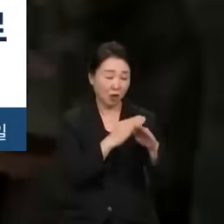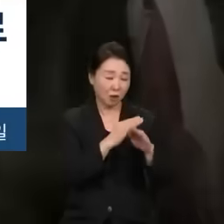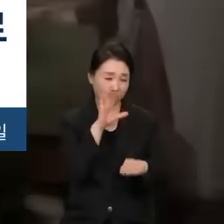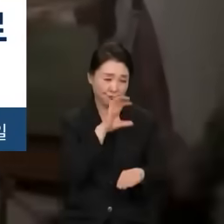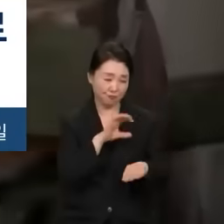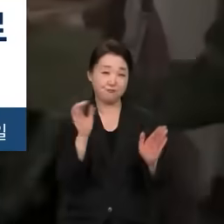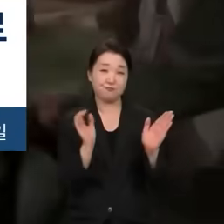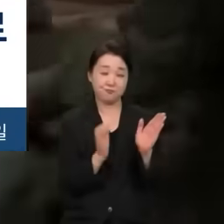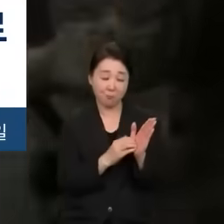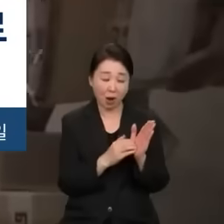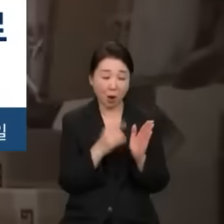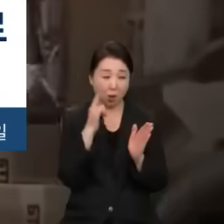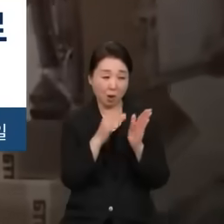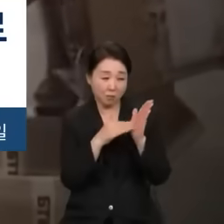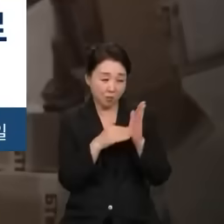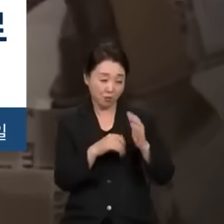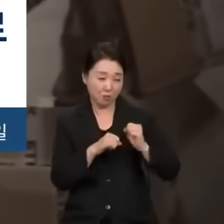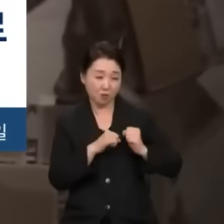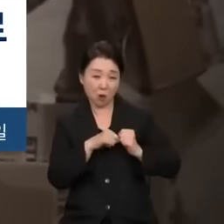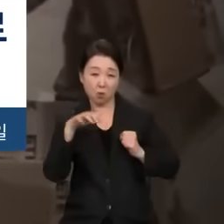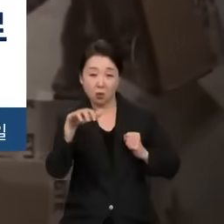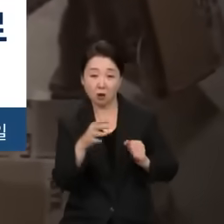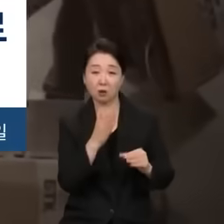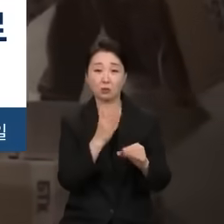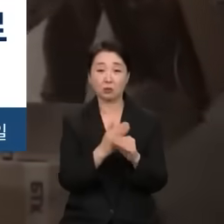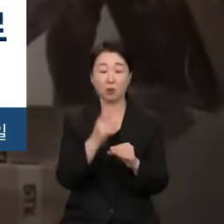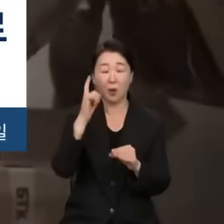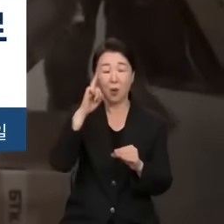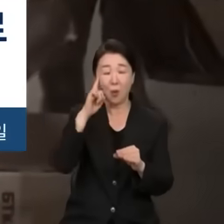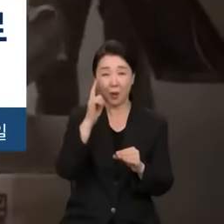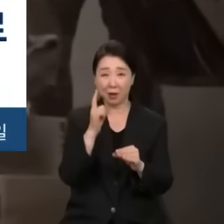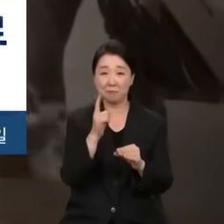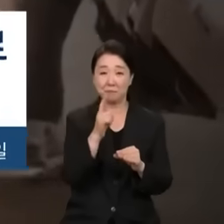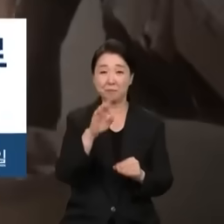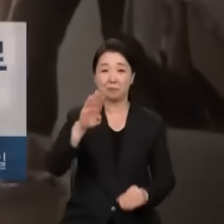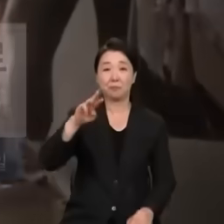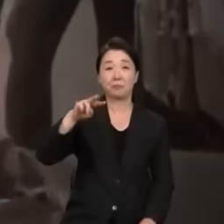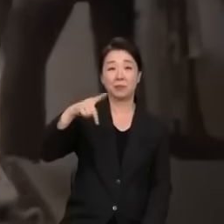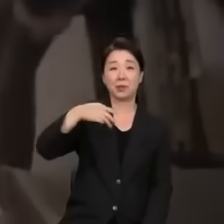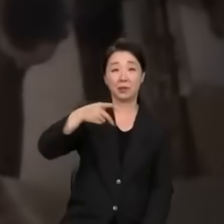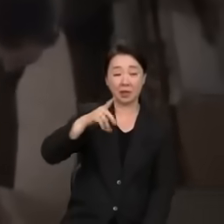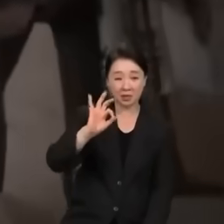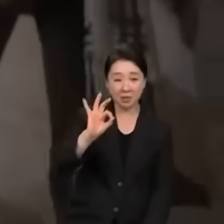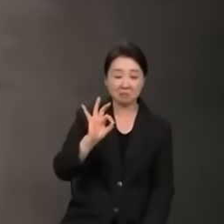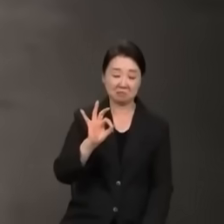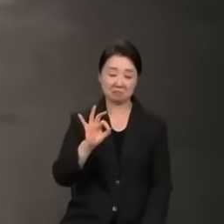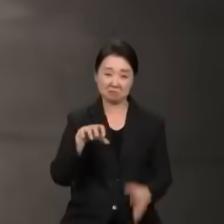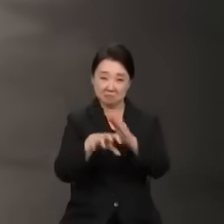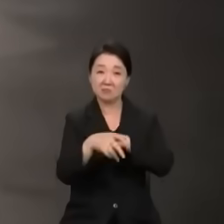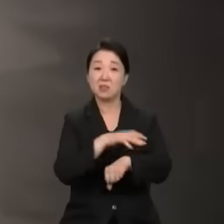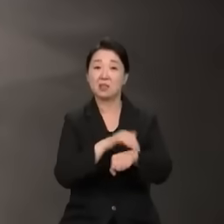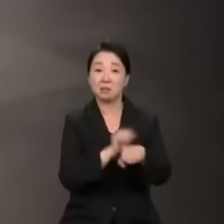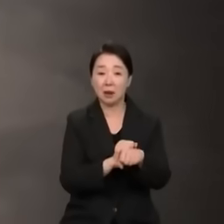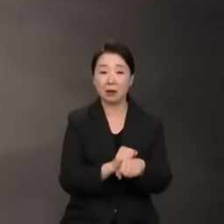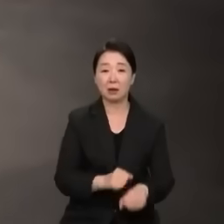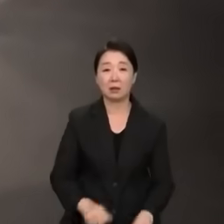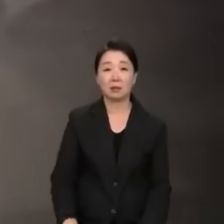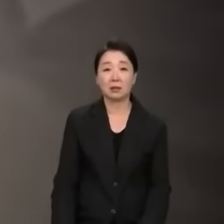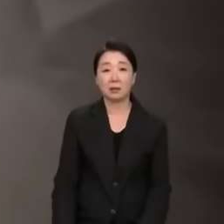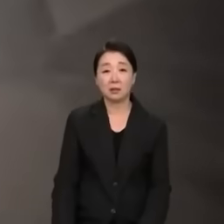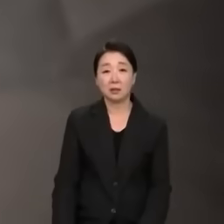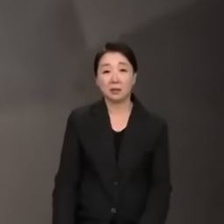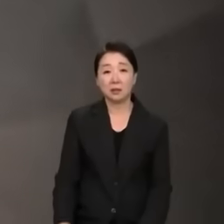훈련된 소수의 비밀부대로 공격하는 이른바 비대칭 전술의 대가라고 설명했습니다. 익명을 요구한 국내 군